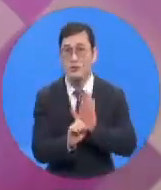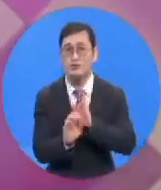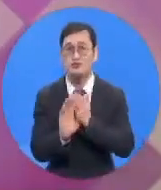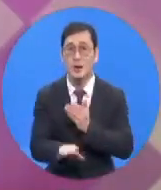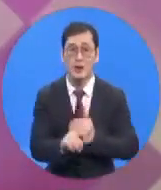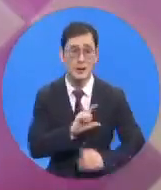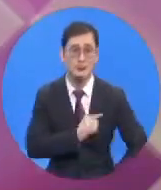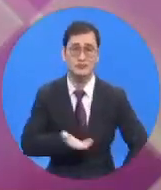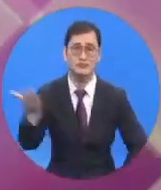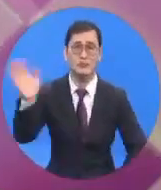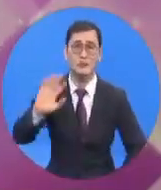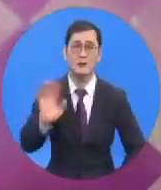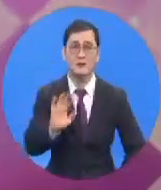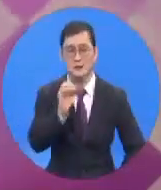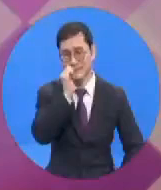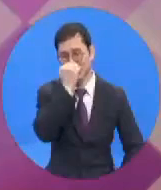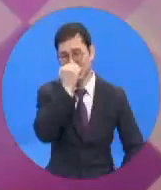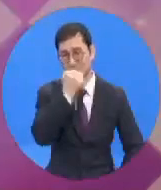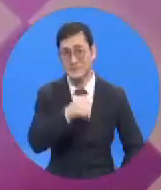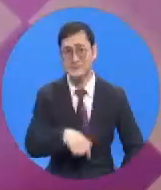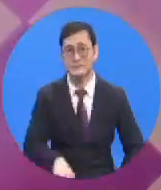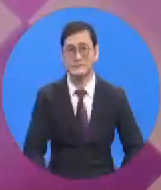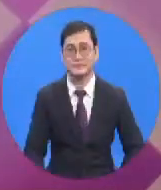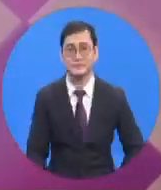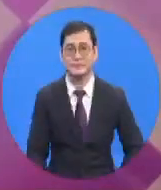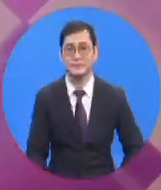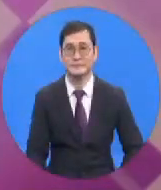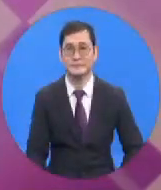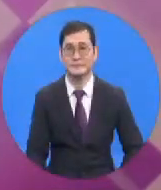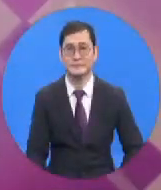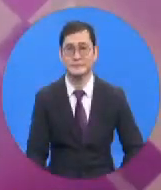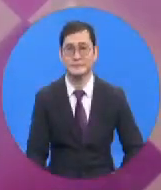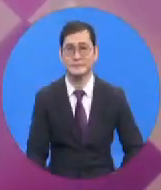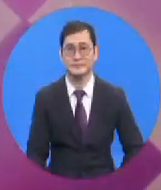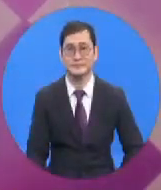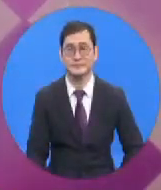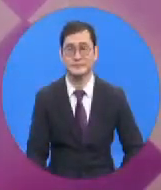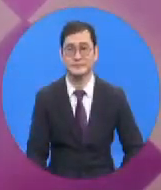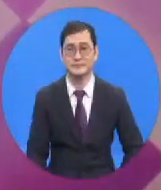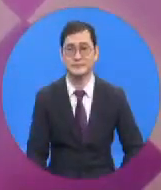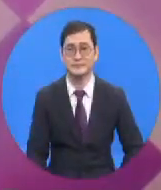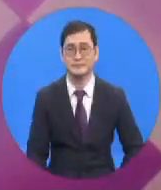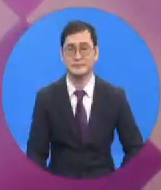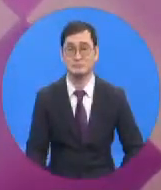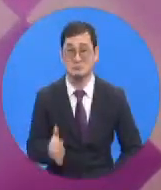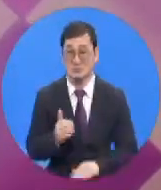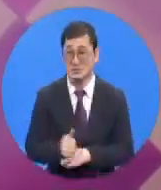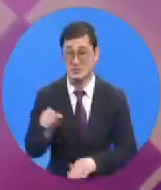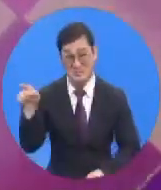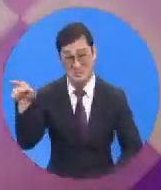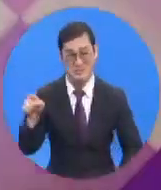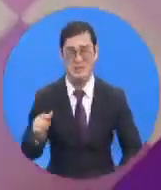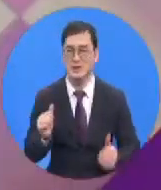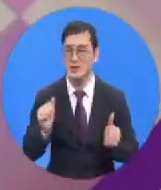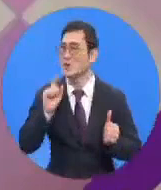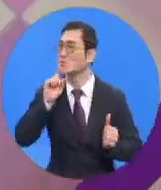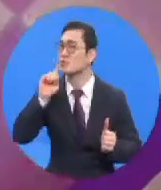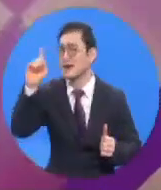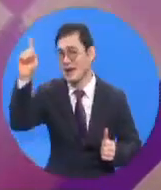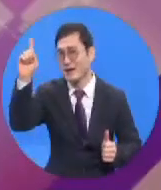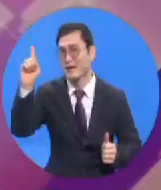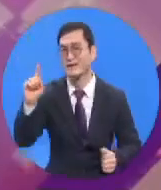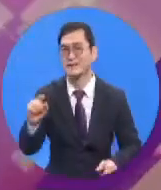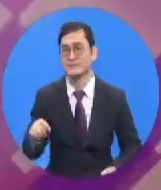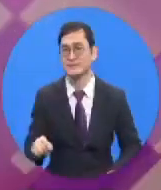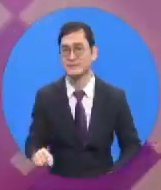하지만 어쨌든 방역당국에서는 역학조사 제대로 협조하지 않았다. 이래서 고발을 했고 수사가 이루어졌고 재판을